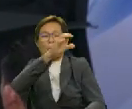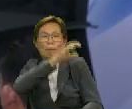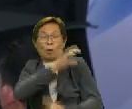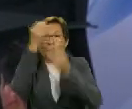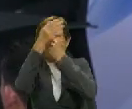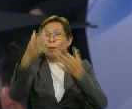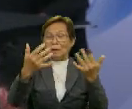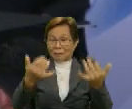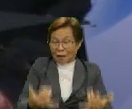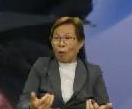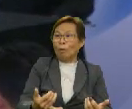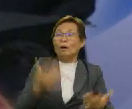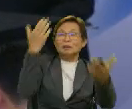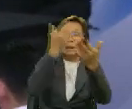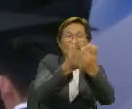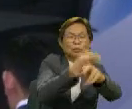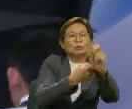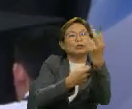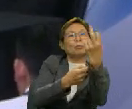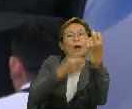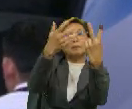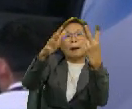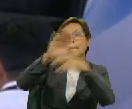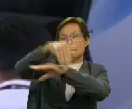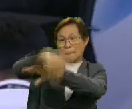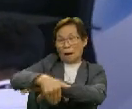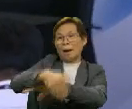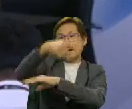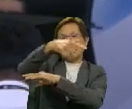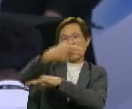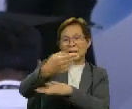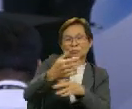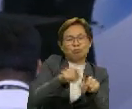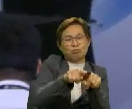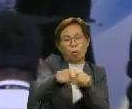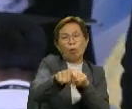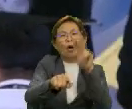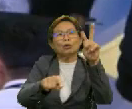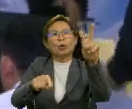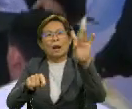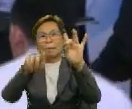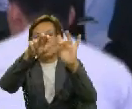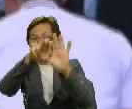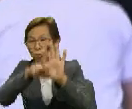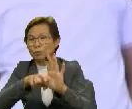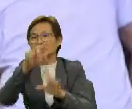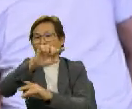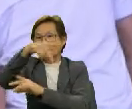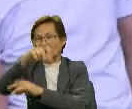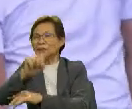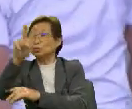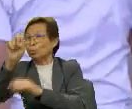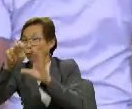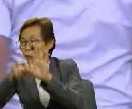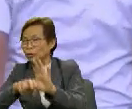pengerusi. Ketika ini setakat jam 12.15 minit malam, PH telah mendahului dengan 28 kerusi, GPS